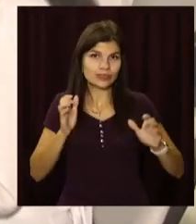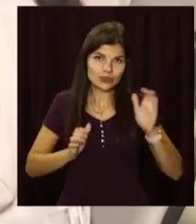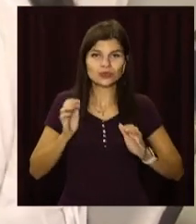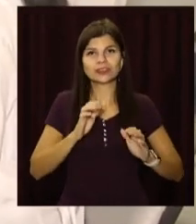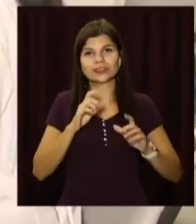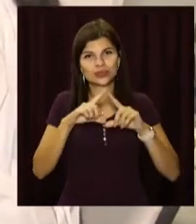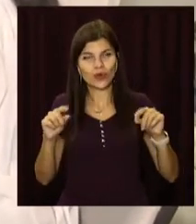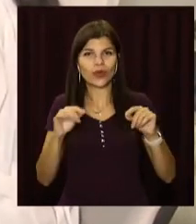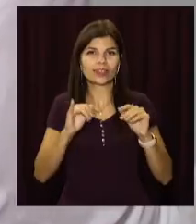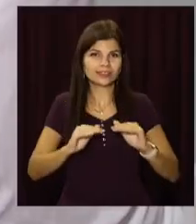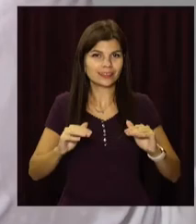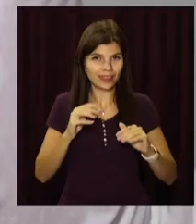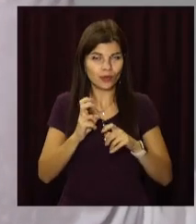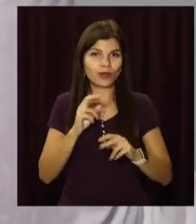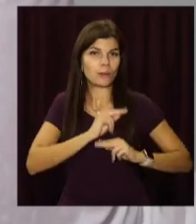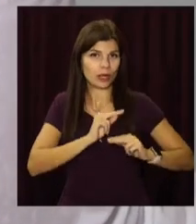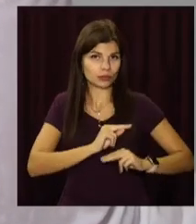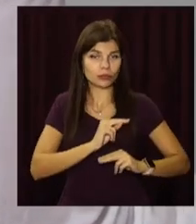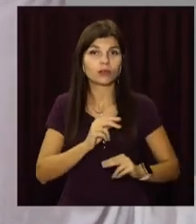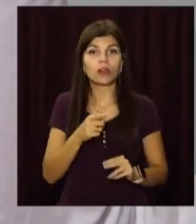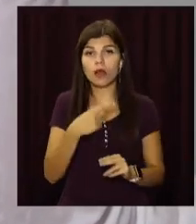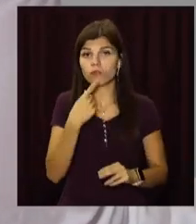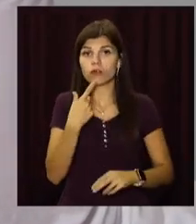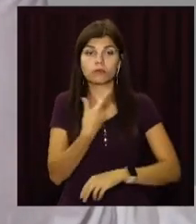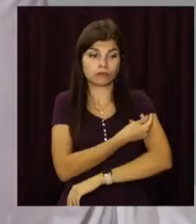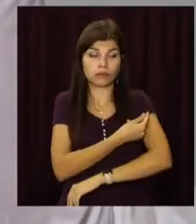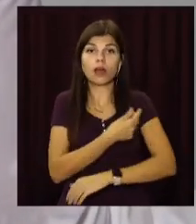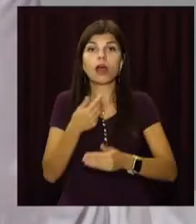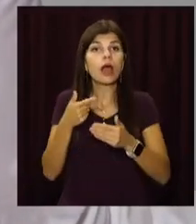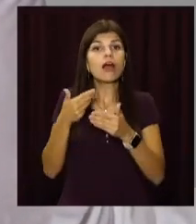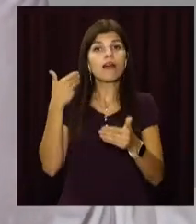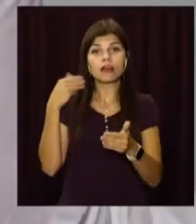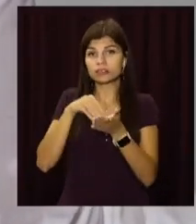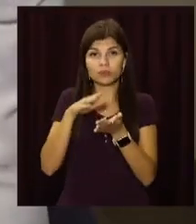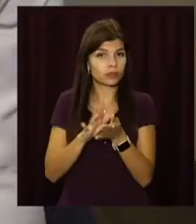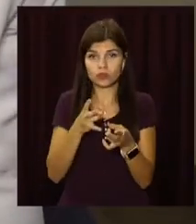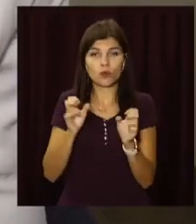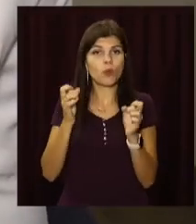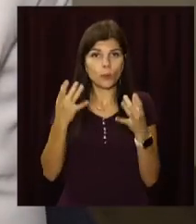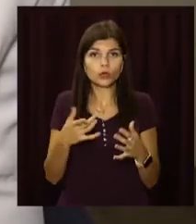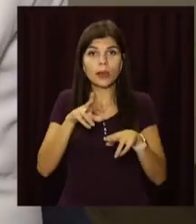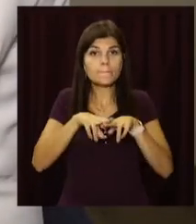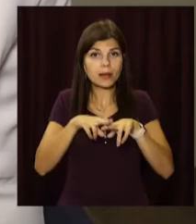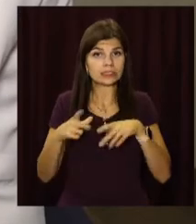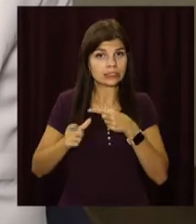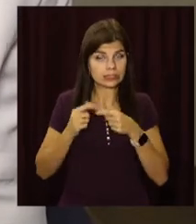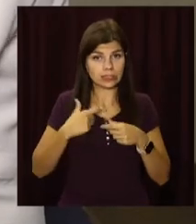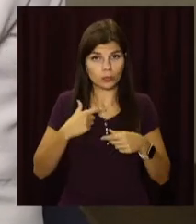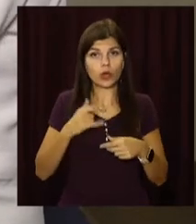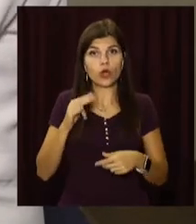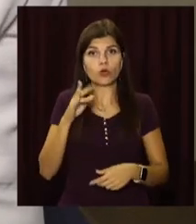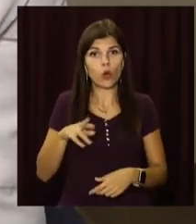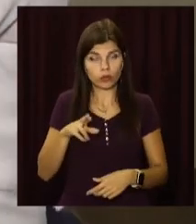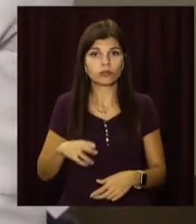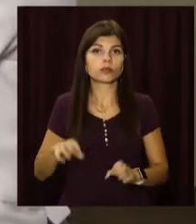вакцинації щодня проводять 600-700 щеплень. Записуватися попередньо не потрібно. Достатньо мати з собою паспорт та